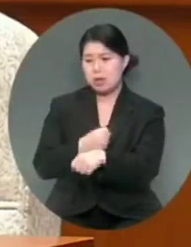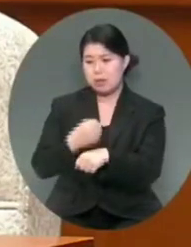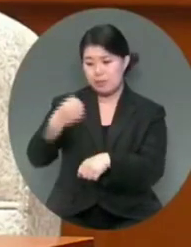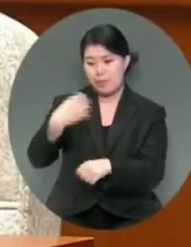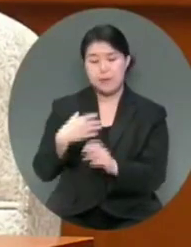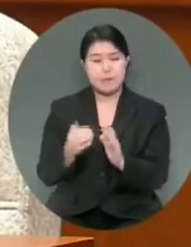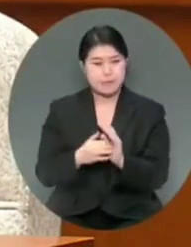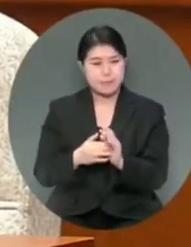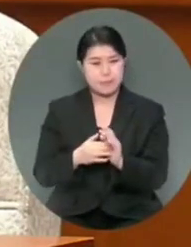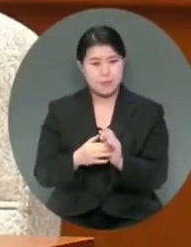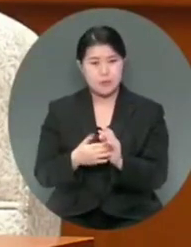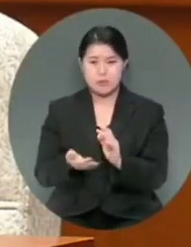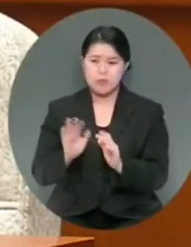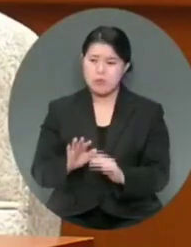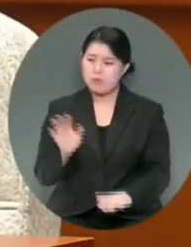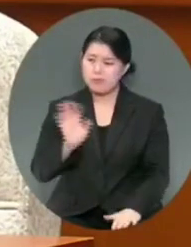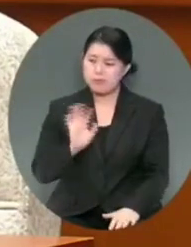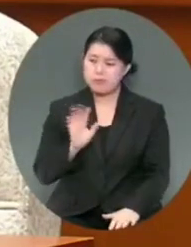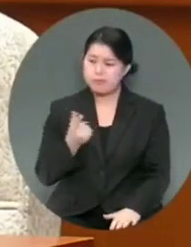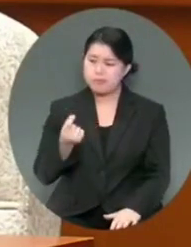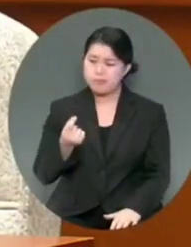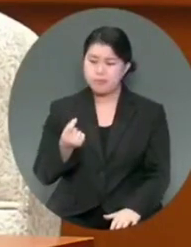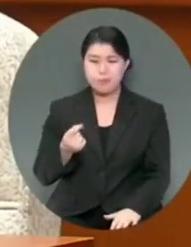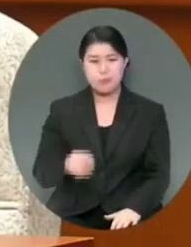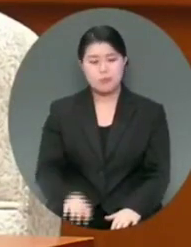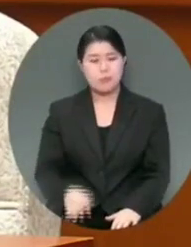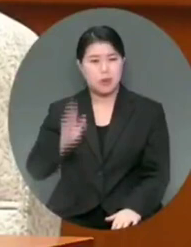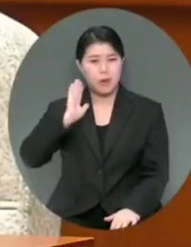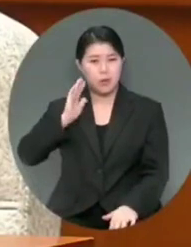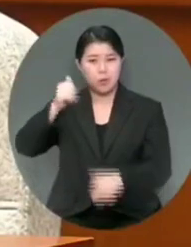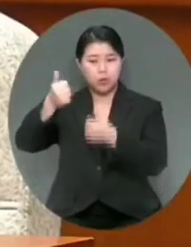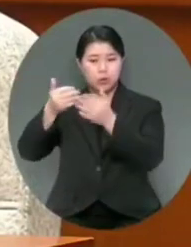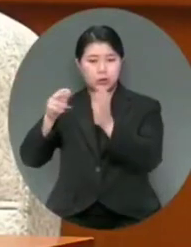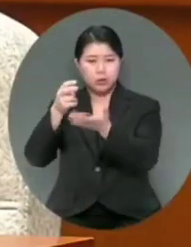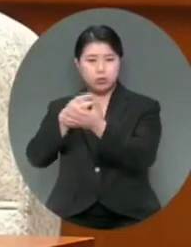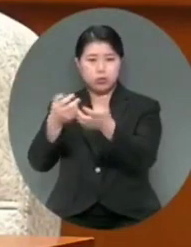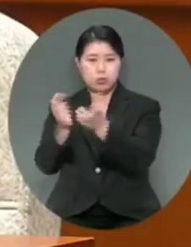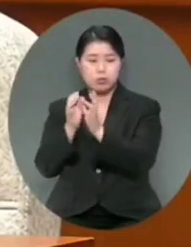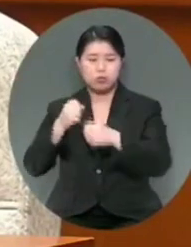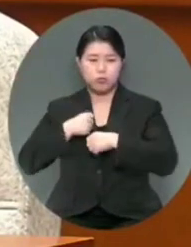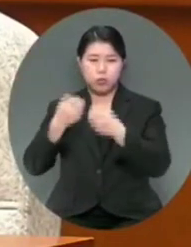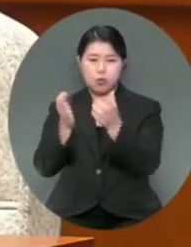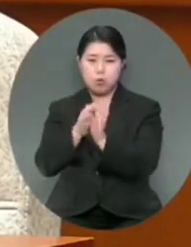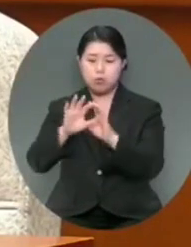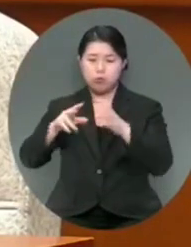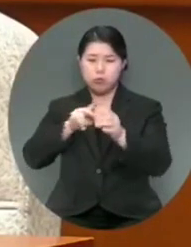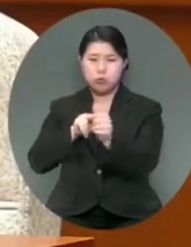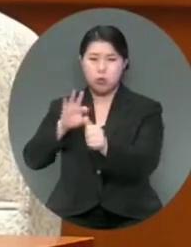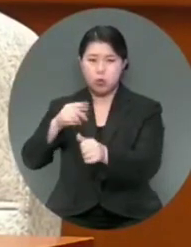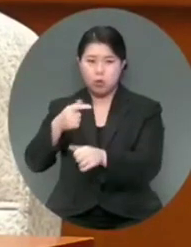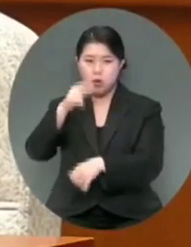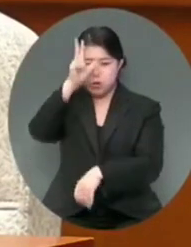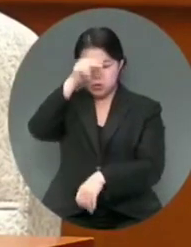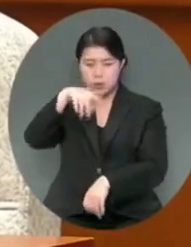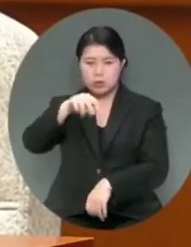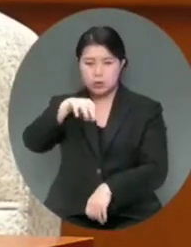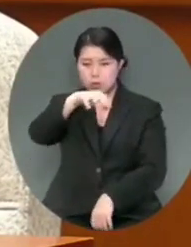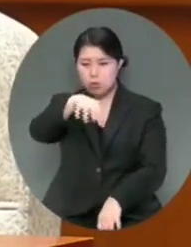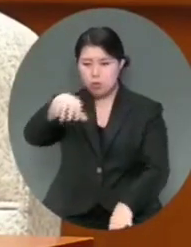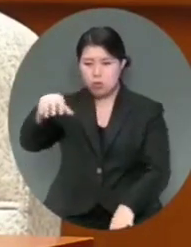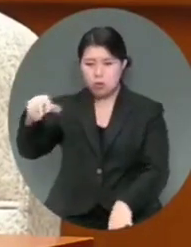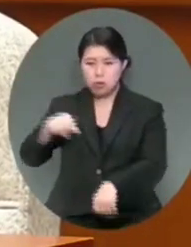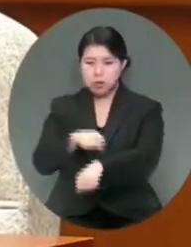말씀했는데 꼭 그런 것만은 아닌 것 같습니다. 이 대통령실, 법무부, 국방부, 국정원, 경찰청 5대